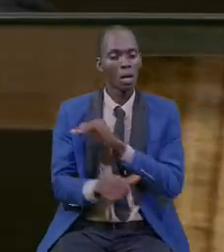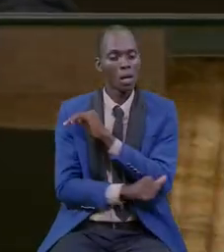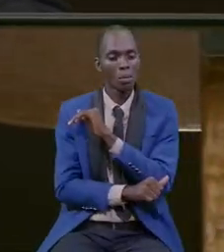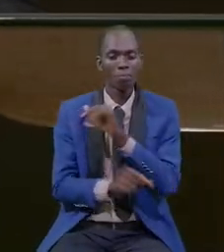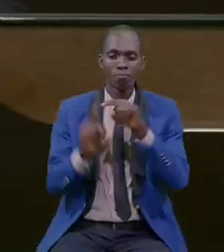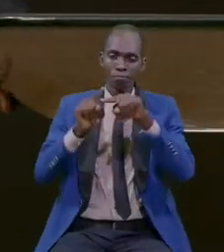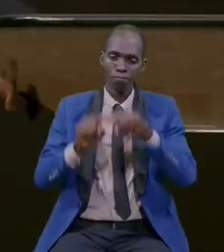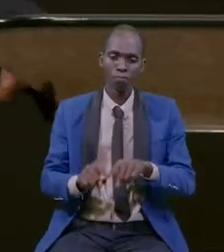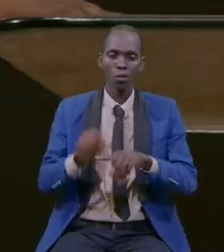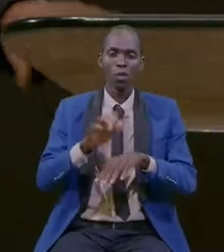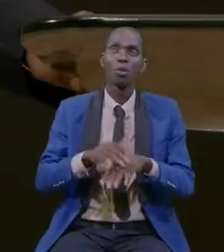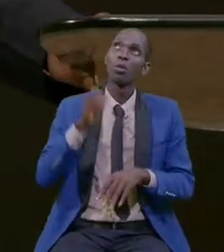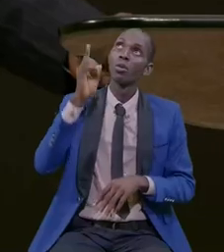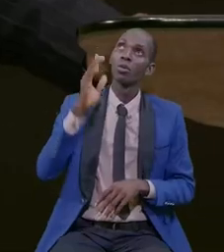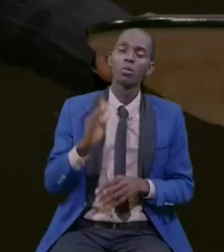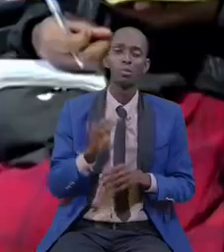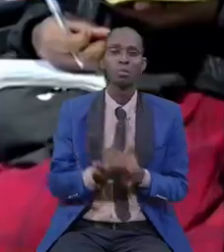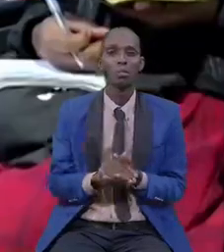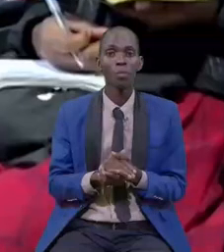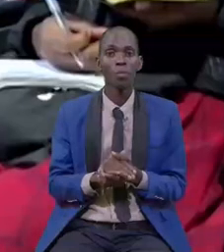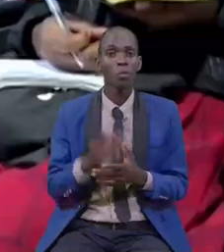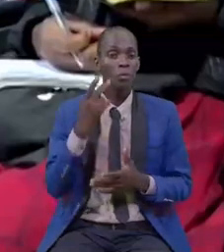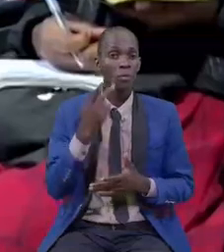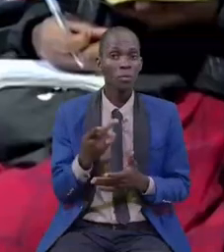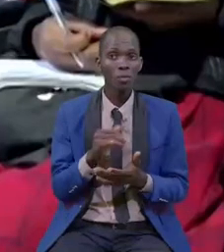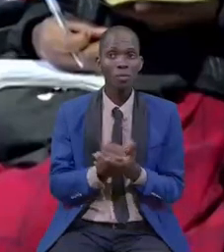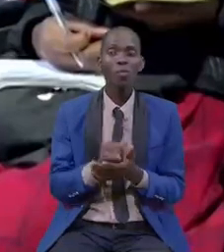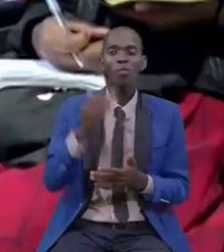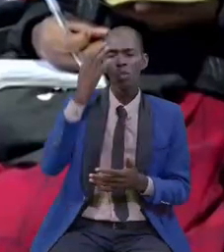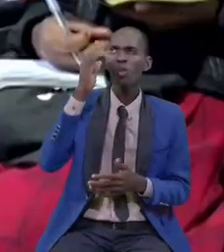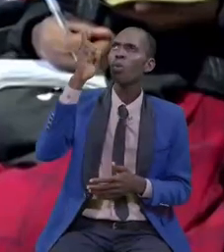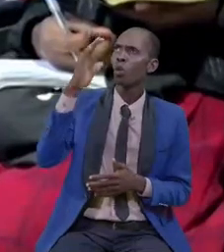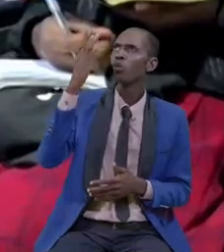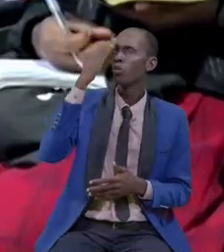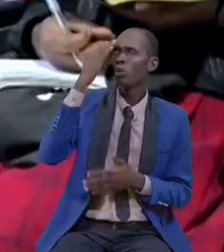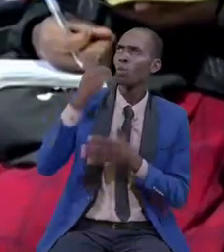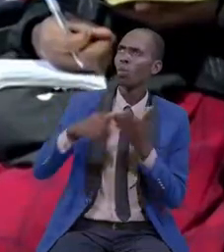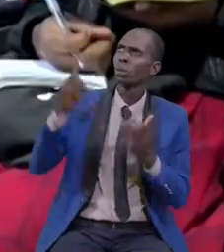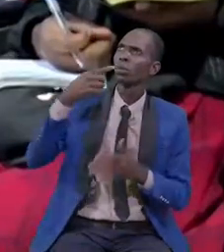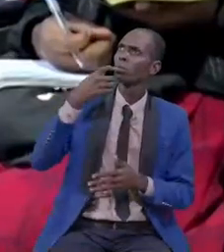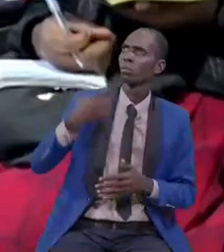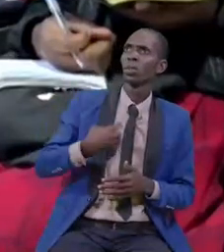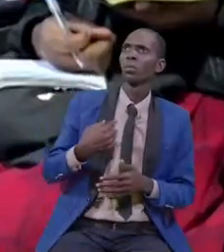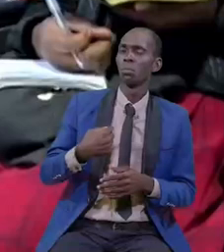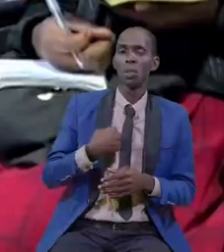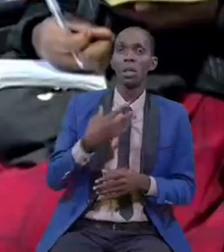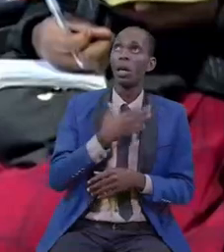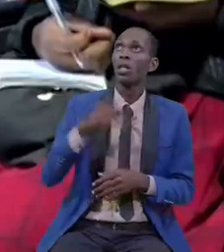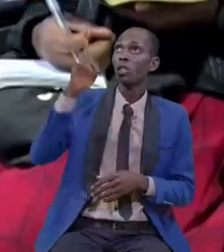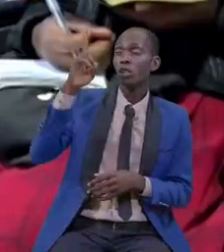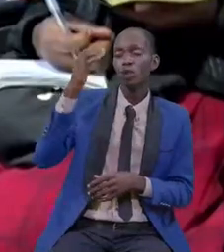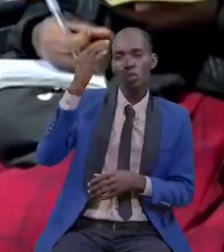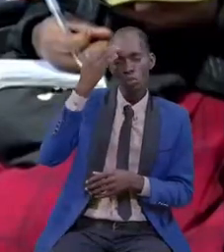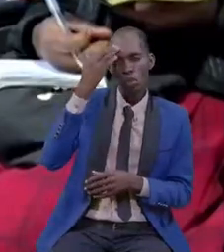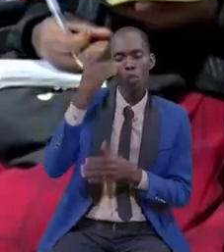oh Seigneur qu'est-ce que tu dis il dit ce qu'il dit il dit ce qu'il il il est il est sûr ce